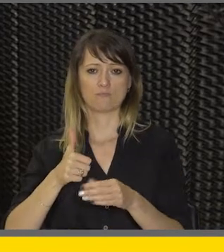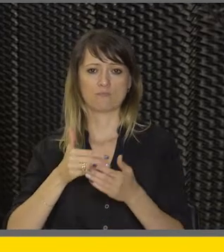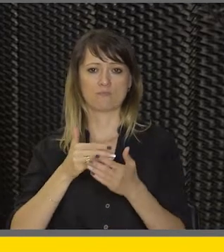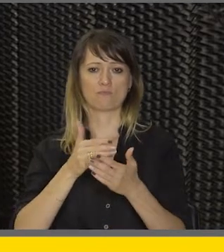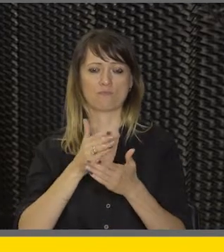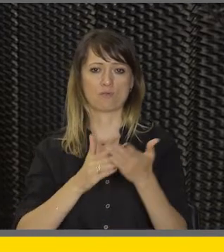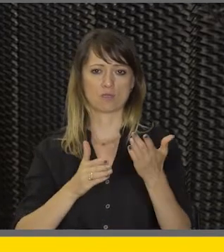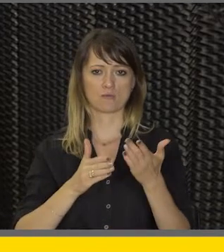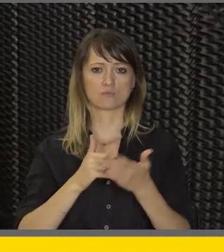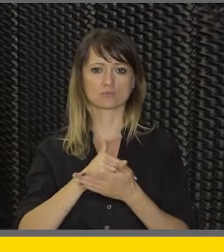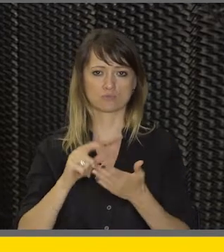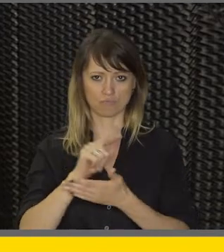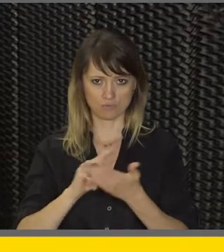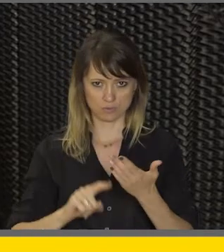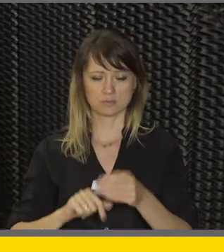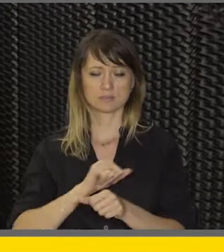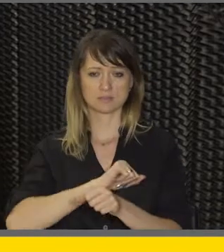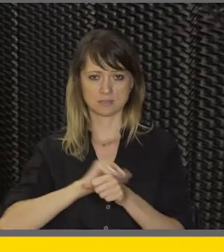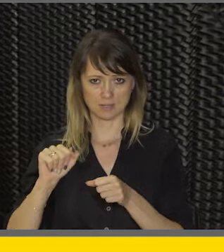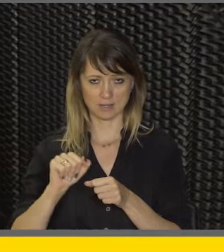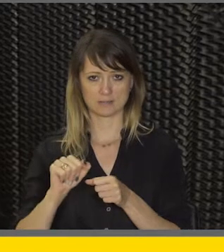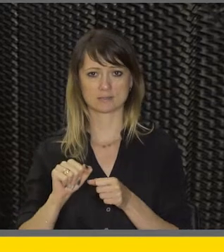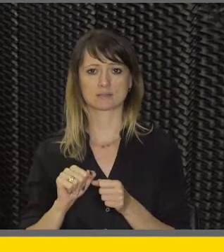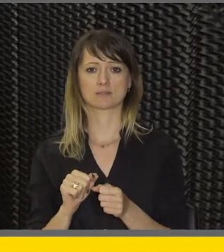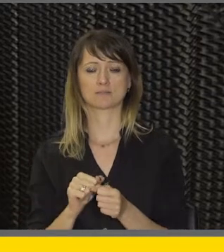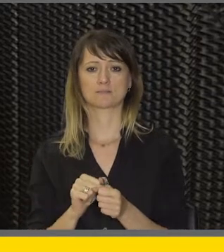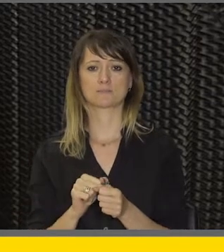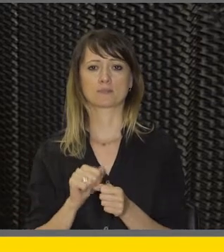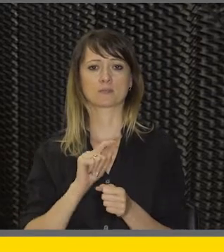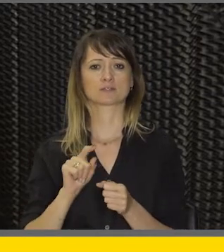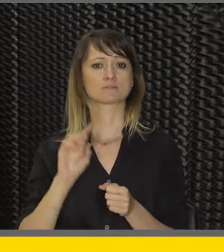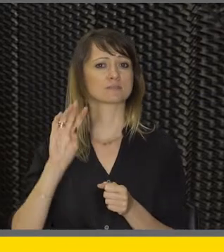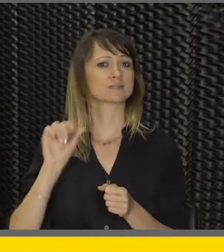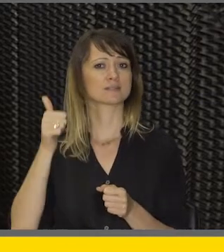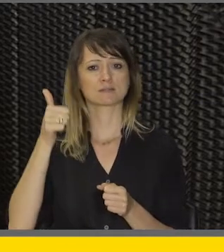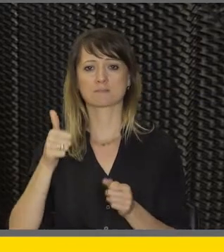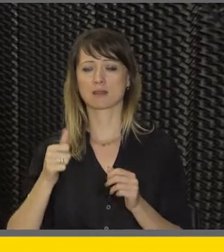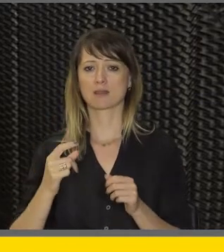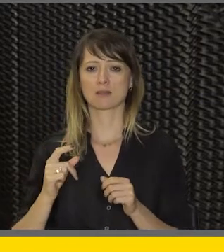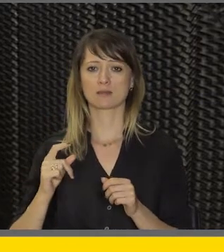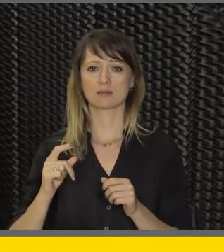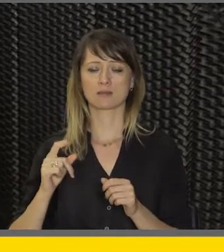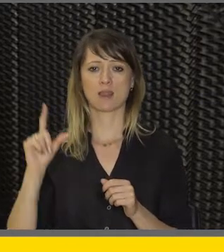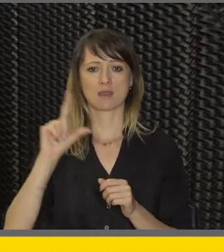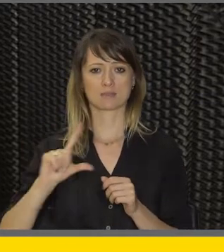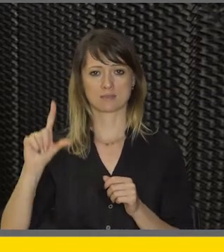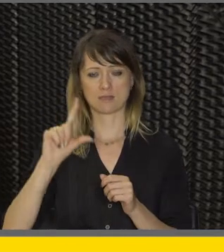jest, istnieje. Więcej, będzie jednym z liderów, nazwijmy to, tak, również w skali